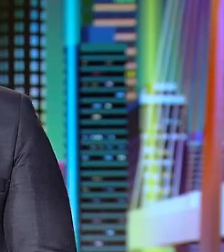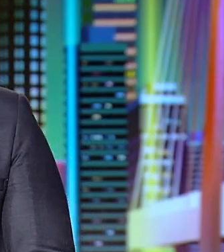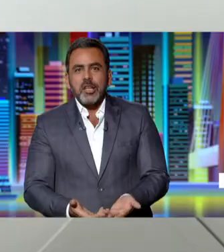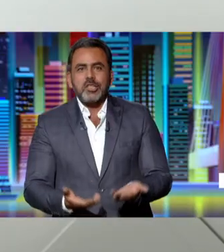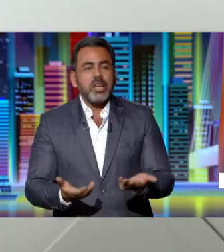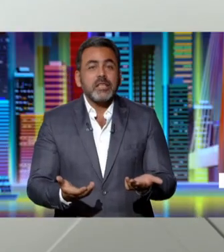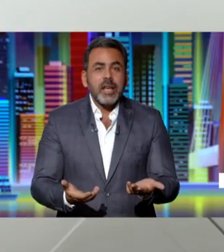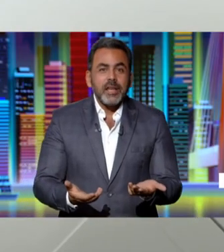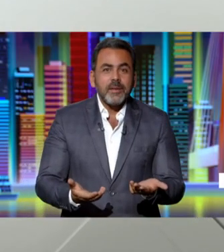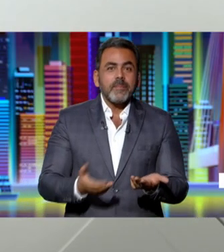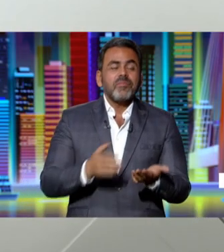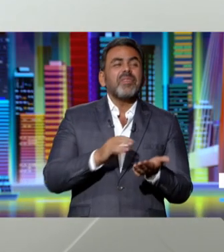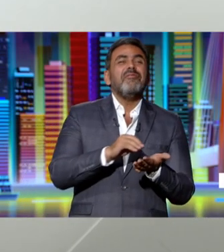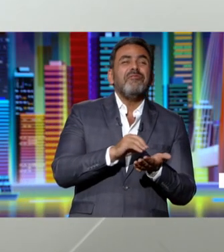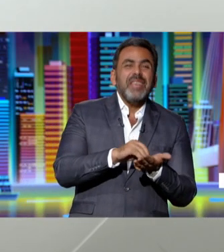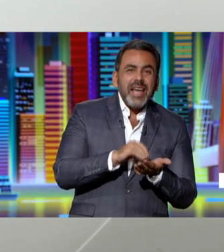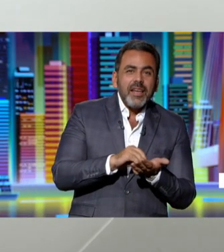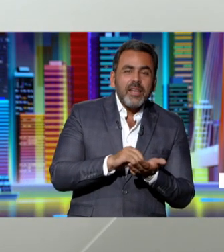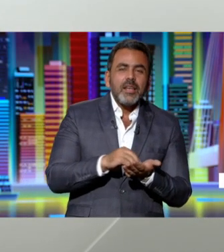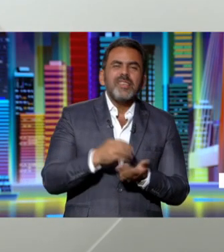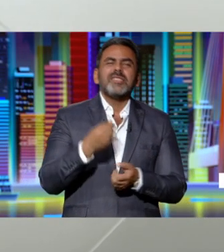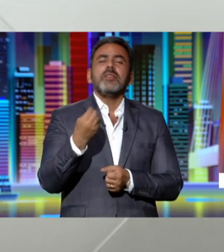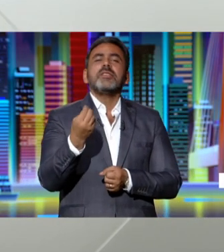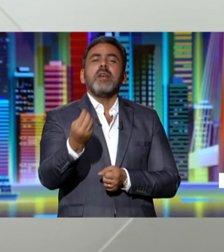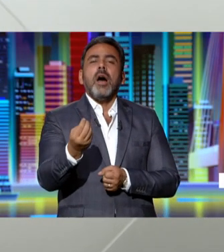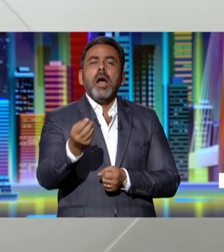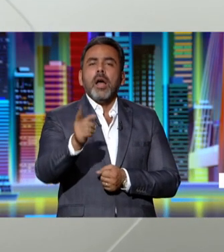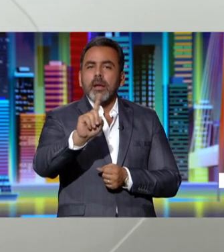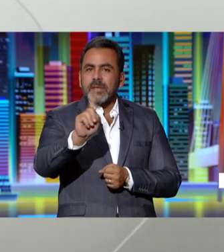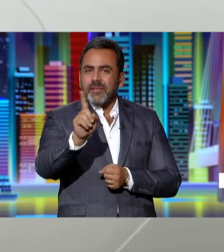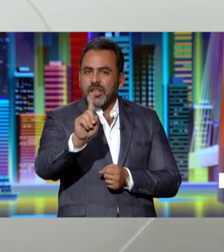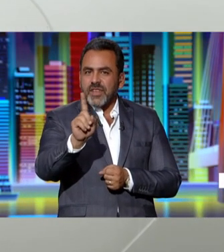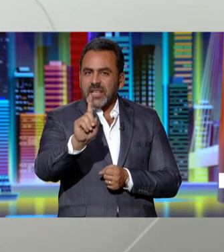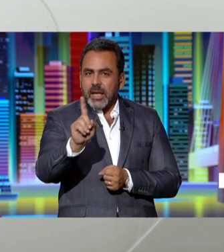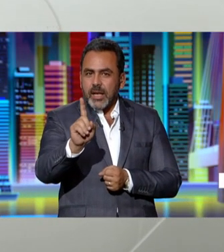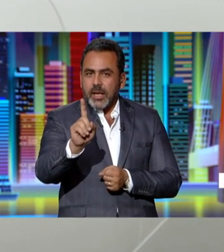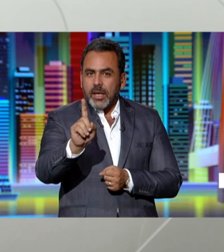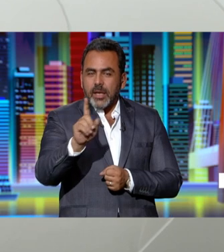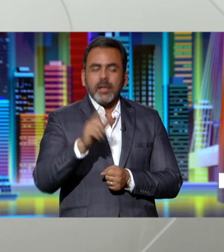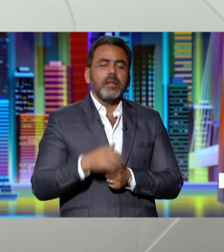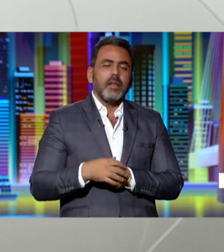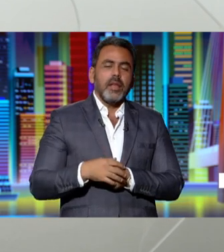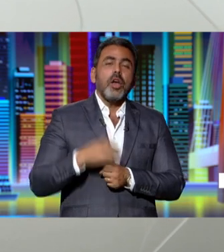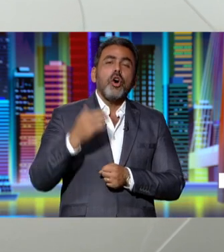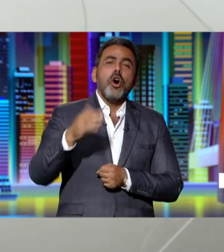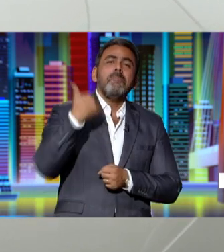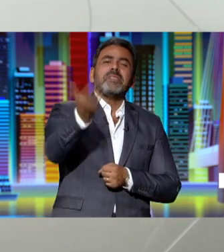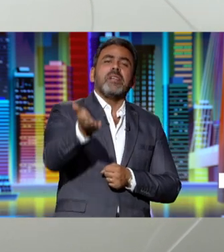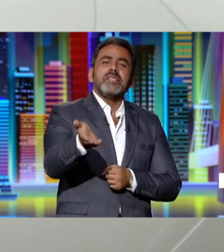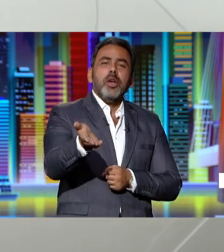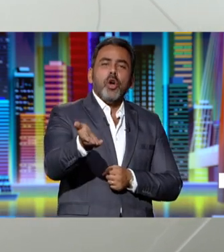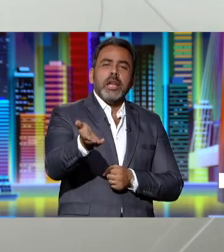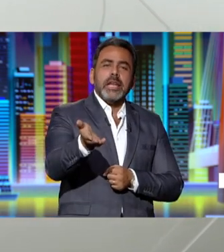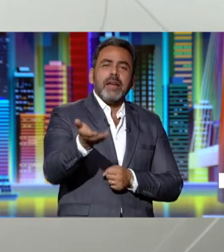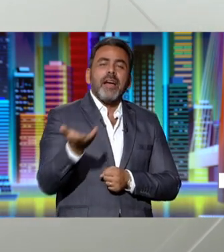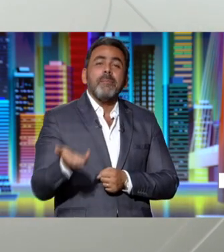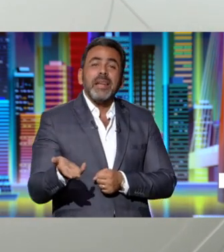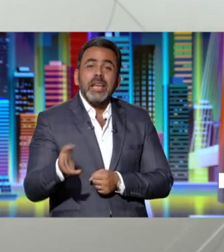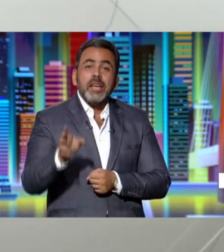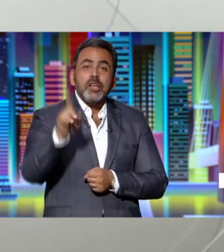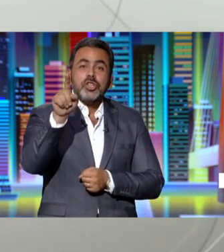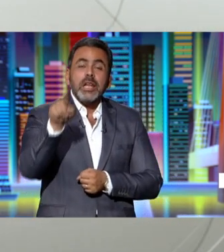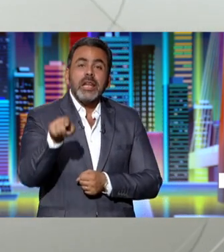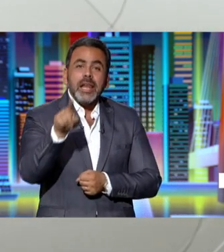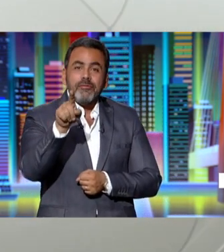ابدا السياسه فيها استنصح بس فيهاش فزلكه هم استنصح علينا